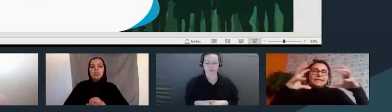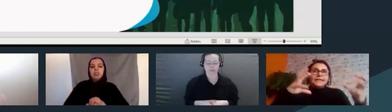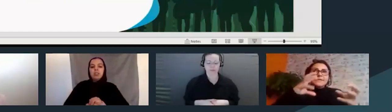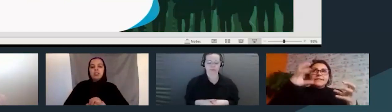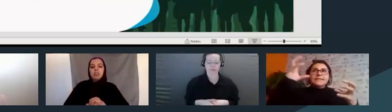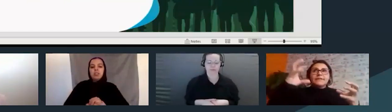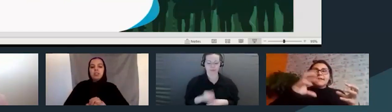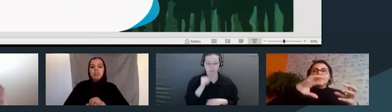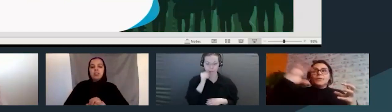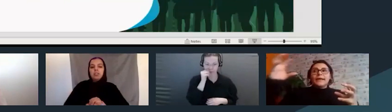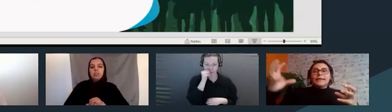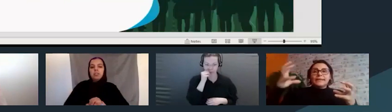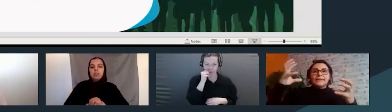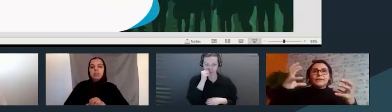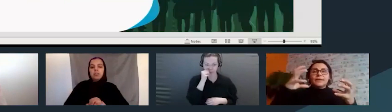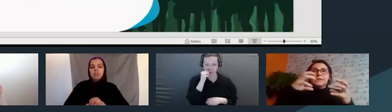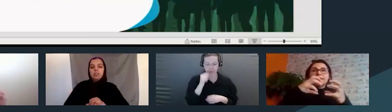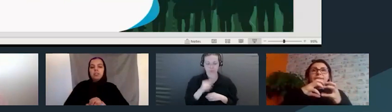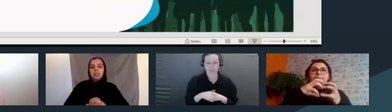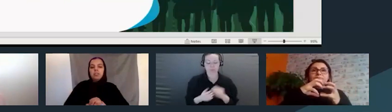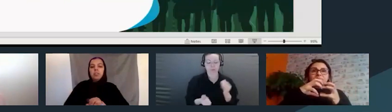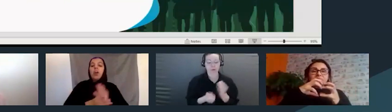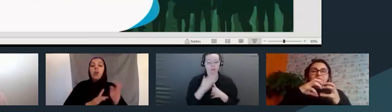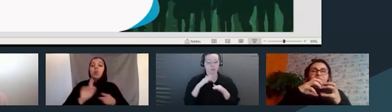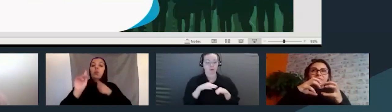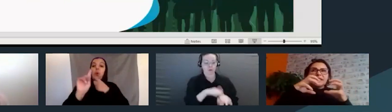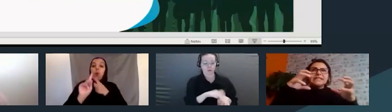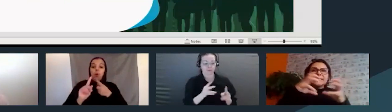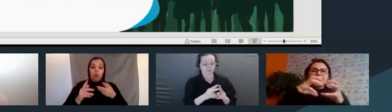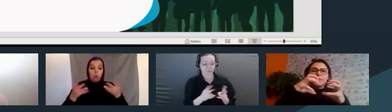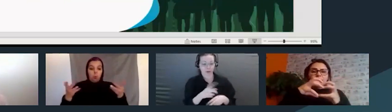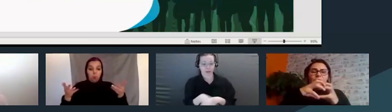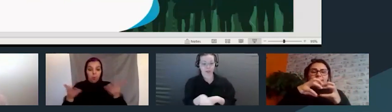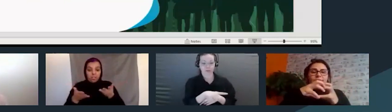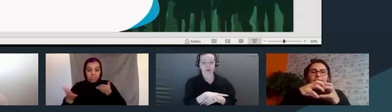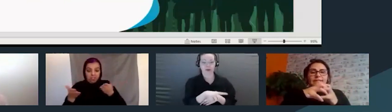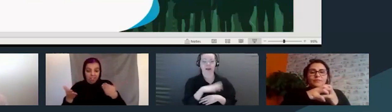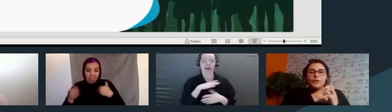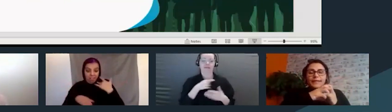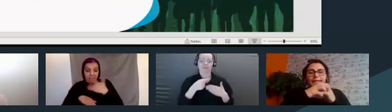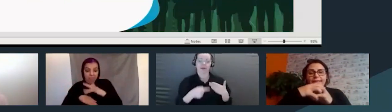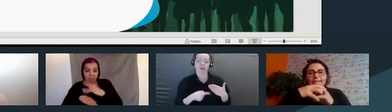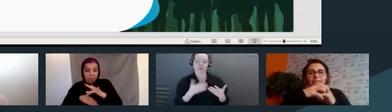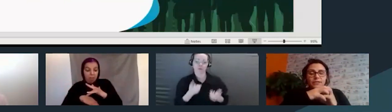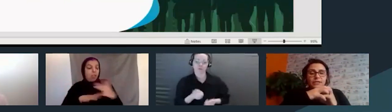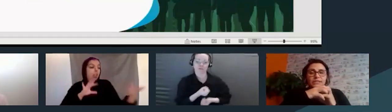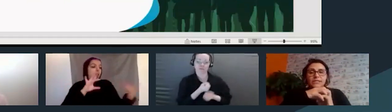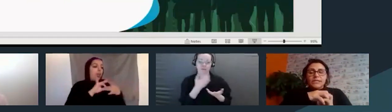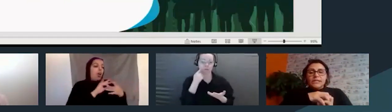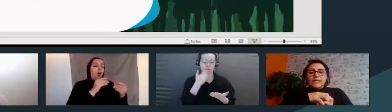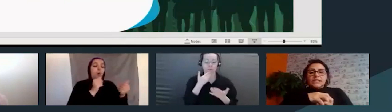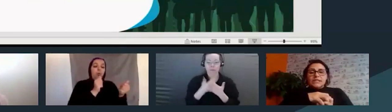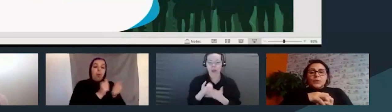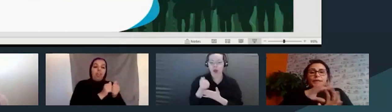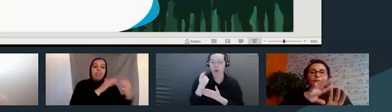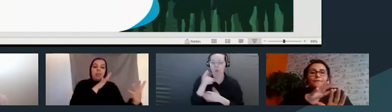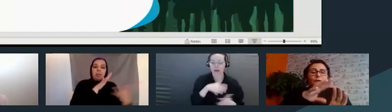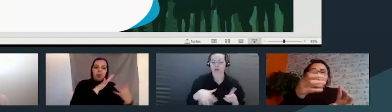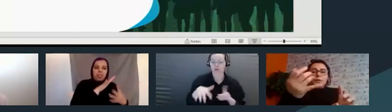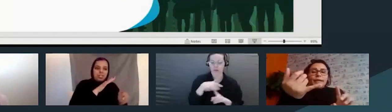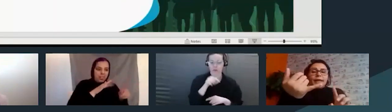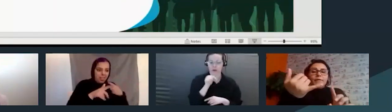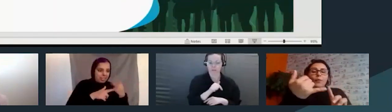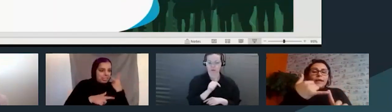nouveaux arrivants et voir quels services fonctionnent ou pas. Il y en a un au